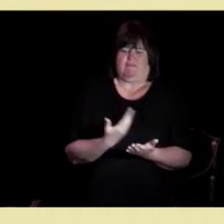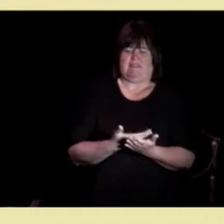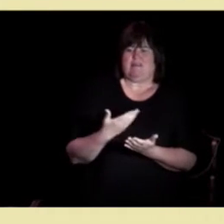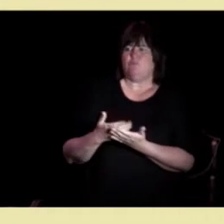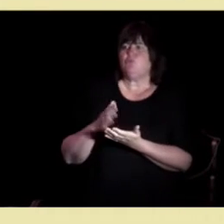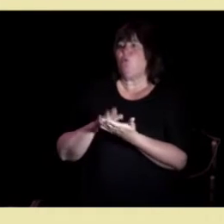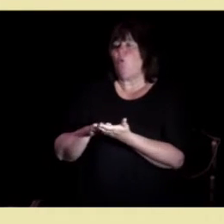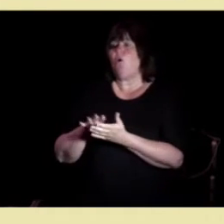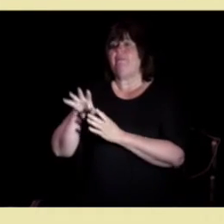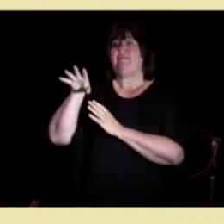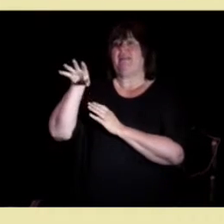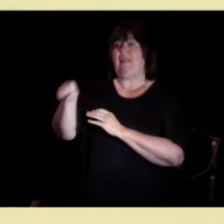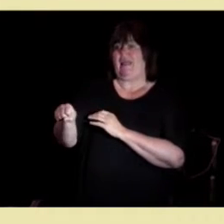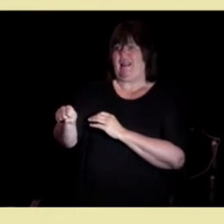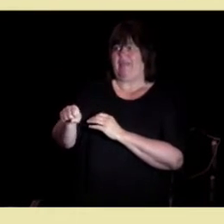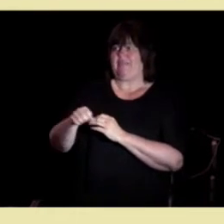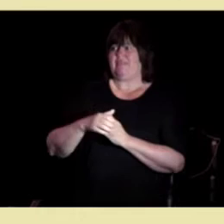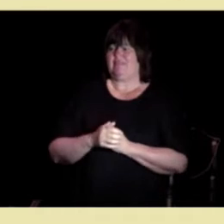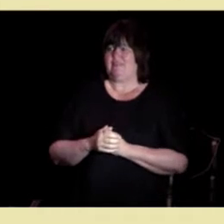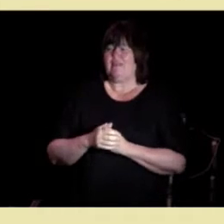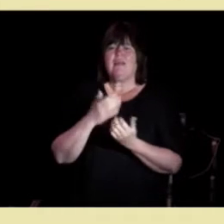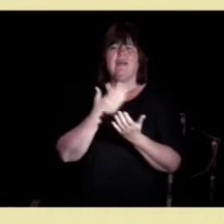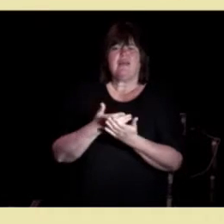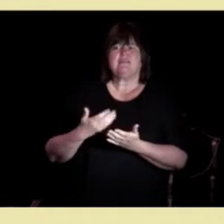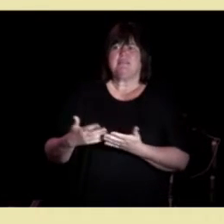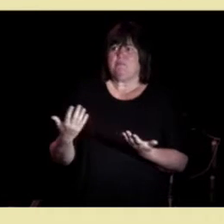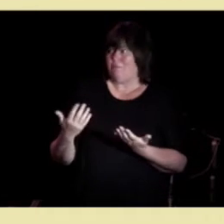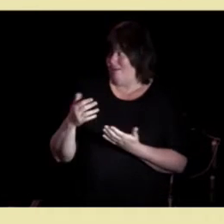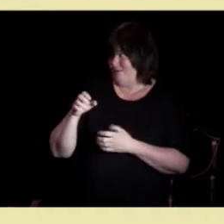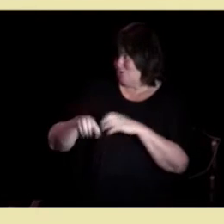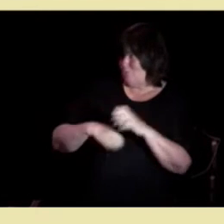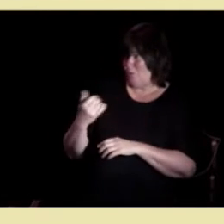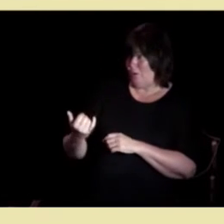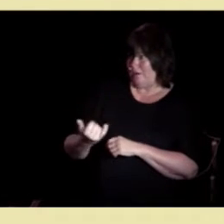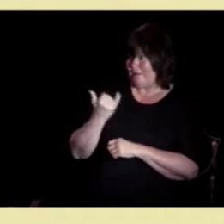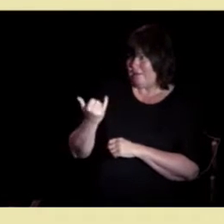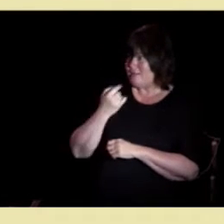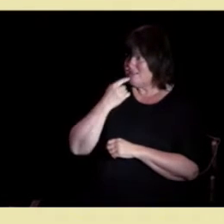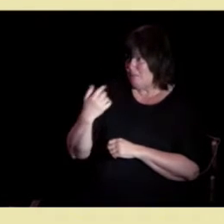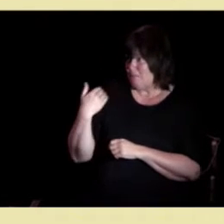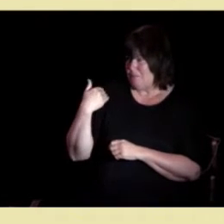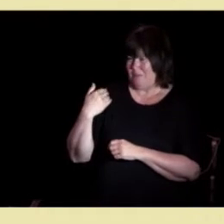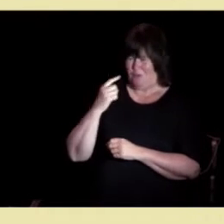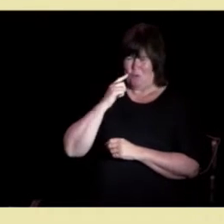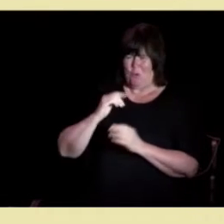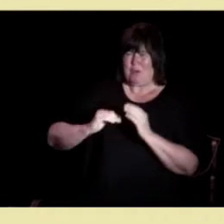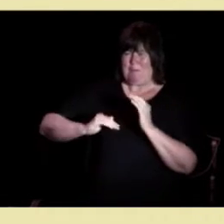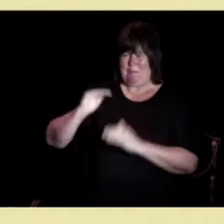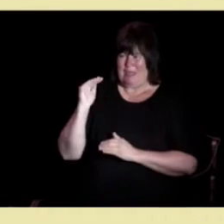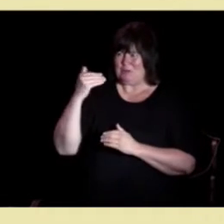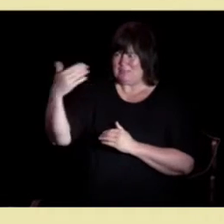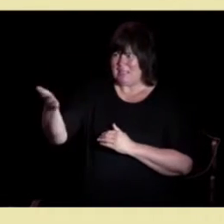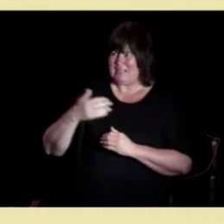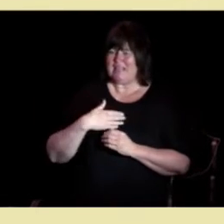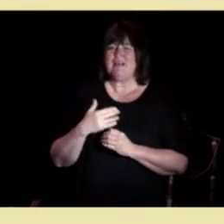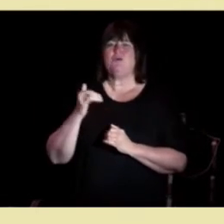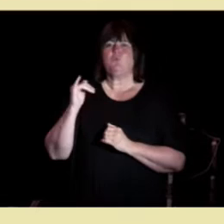tilgjengelighet. Og et eksempel på dette er, som Bjørn Inge nevnte, og som dere vil høre mer om senere,